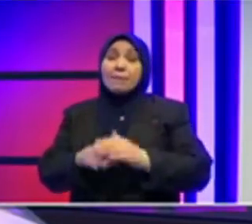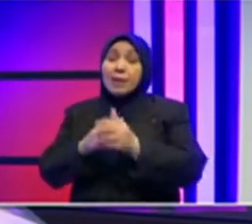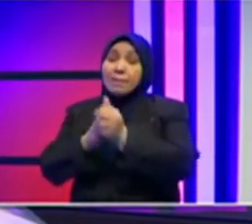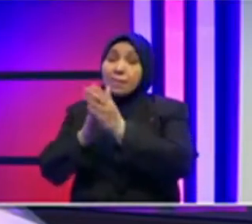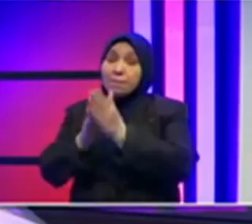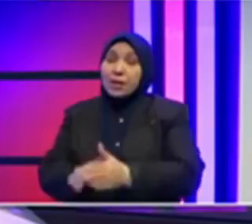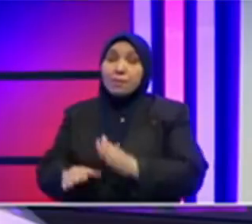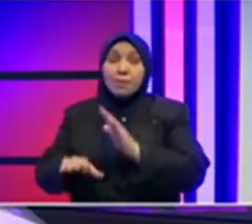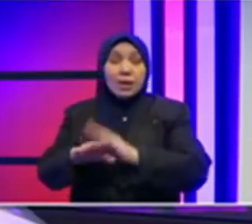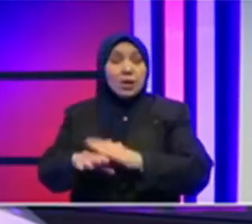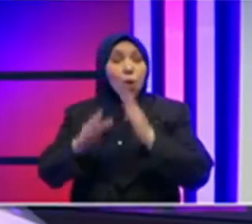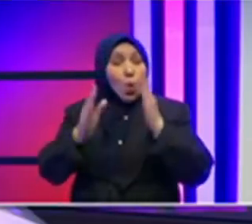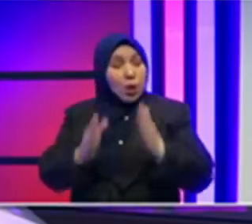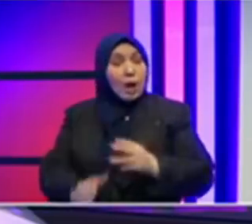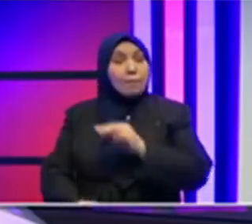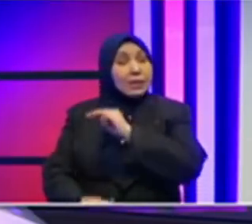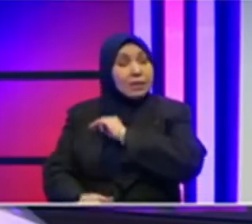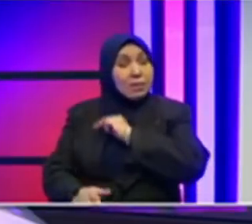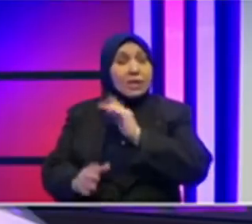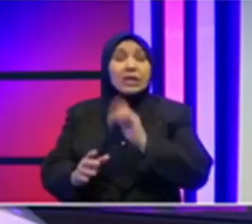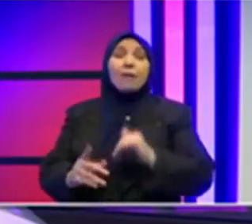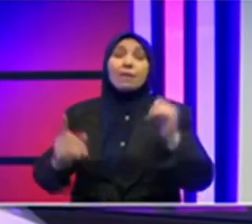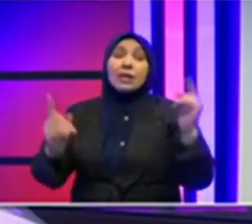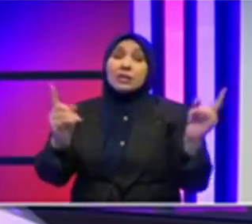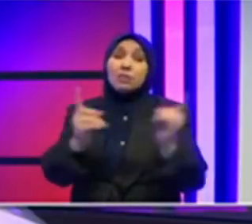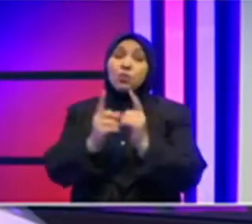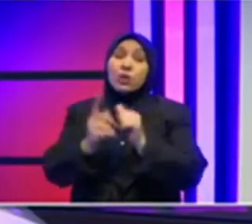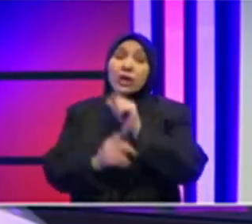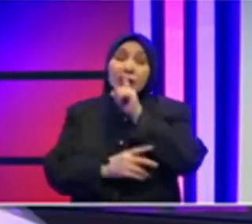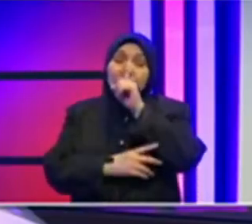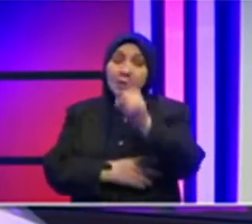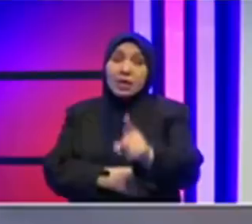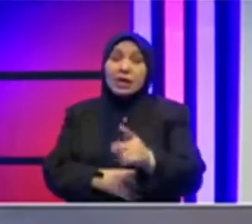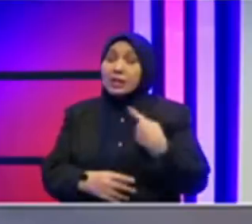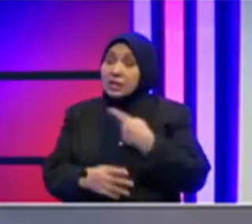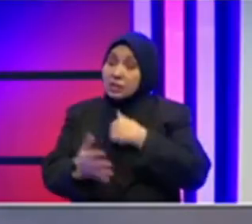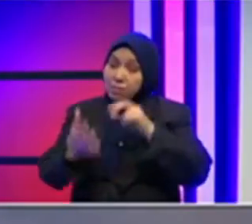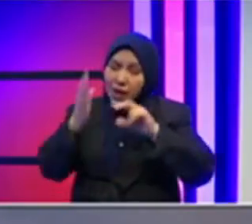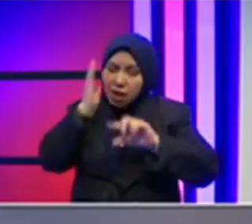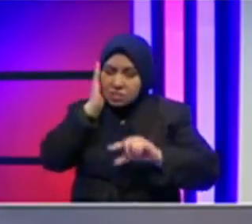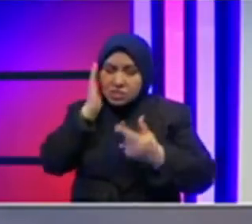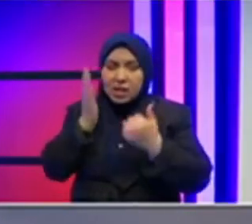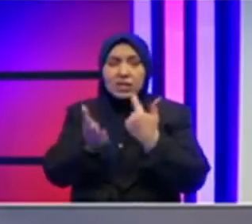influencer, kepada orang-orang yang bertemu dengan kebenaran. Kita baca sekali lagi, silakan Ustaz.